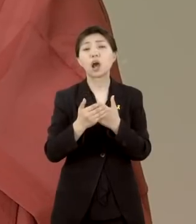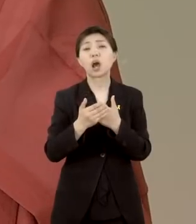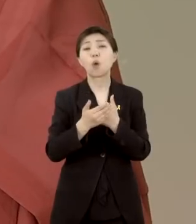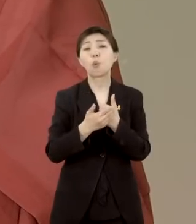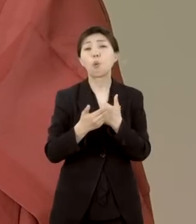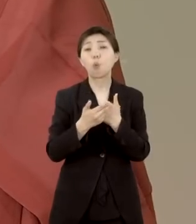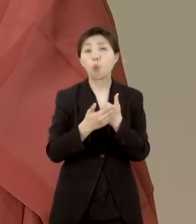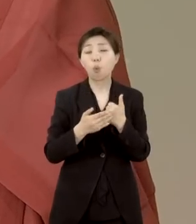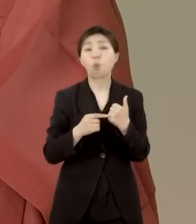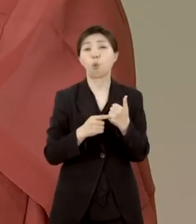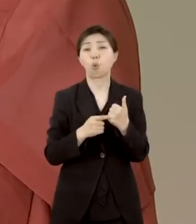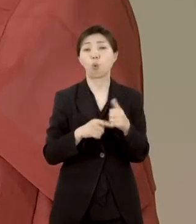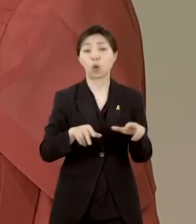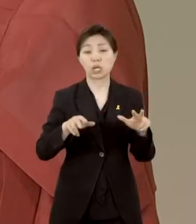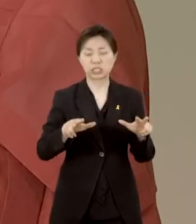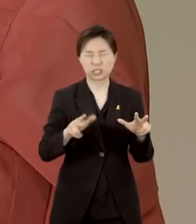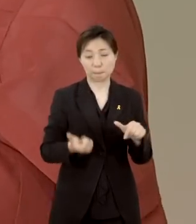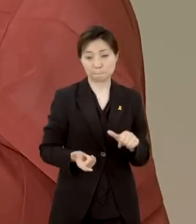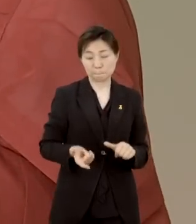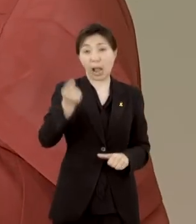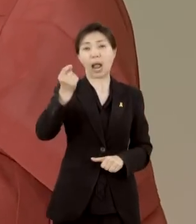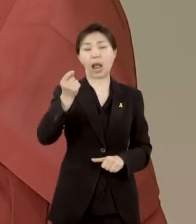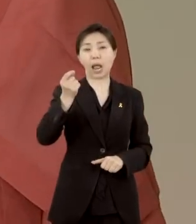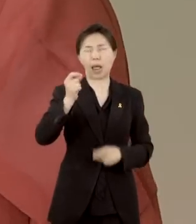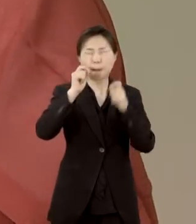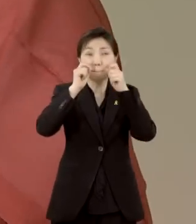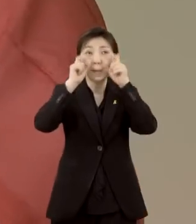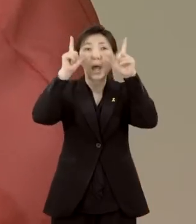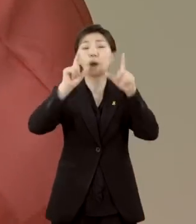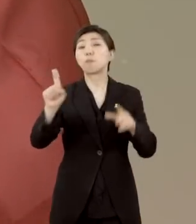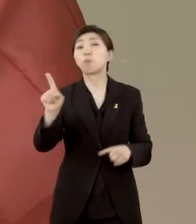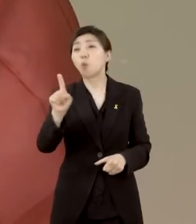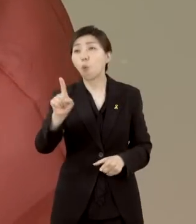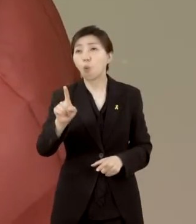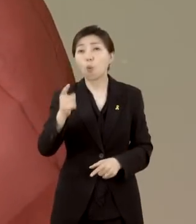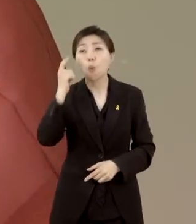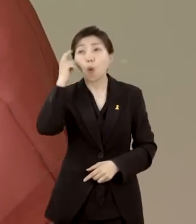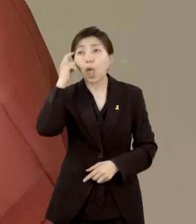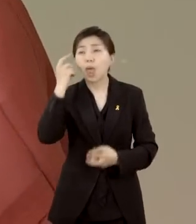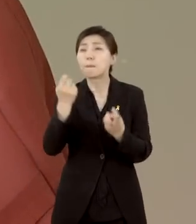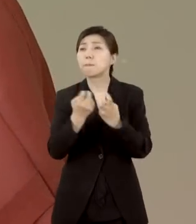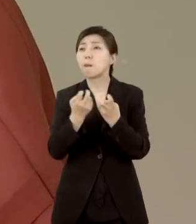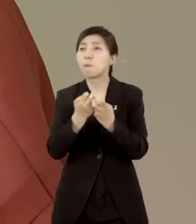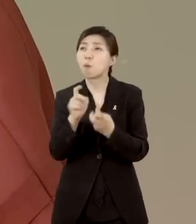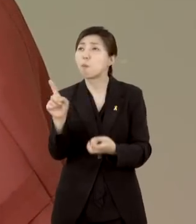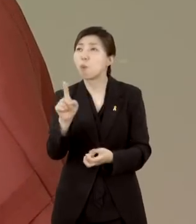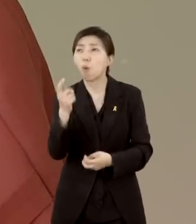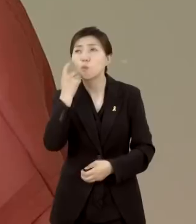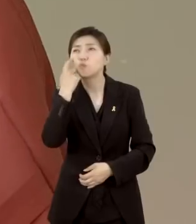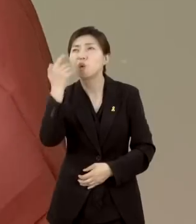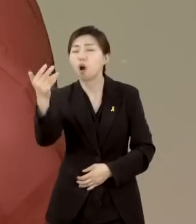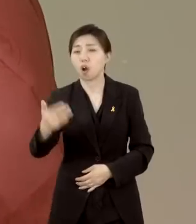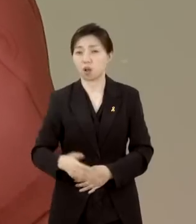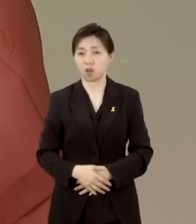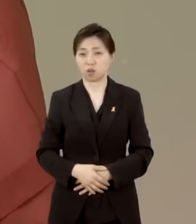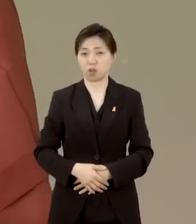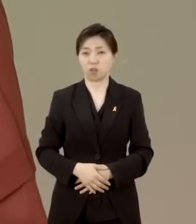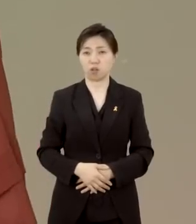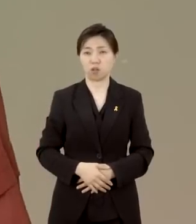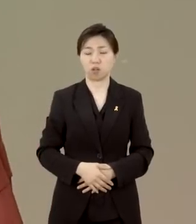공덕이 있어서 이번 생애 저렇게 빨리 아라한이 될 수 있었던 겁니까